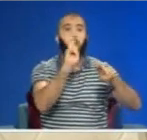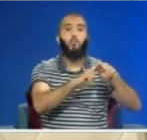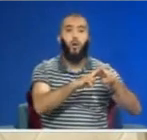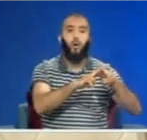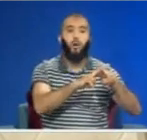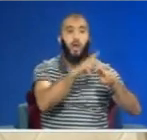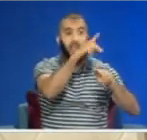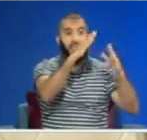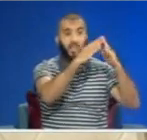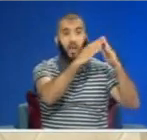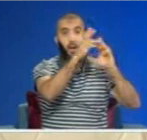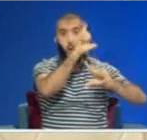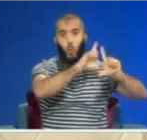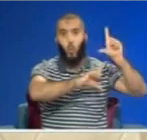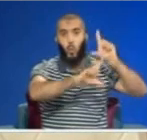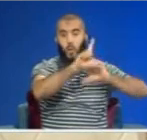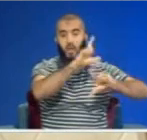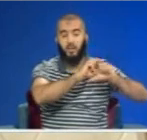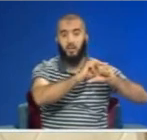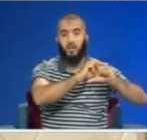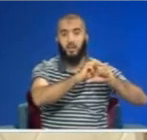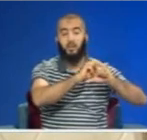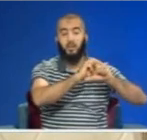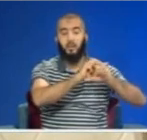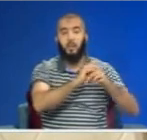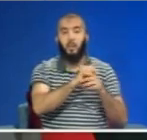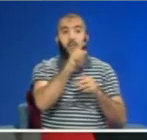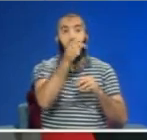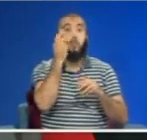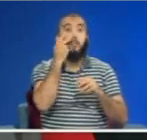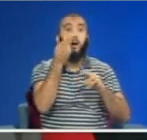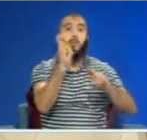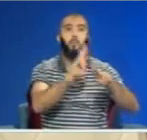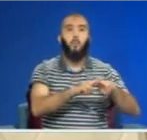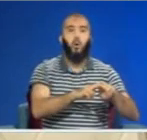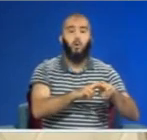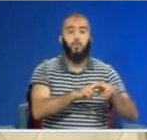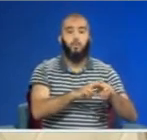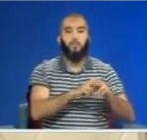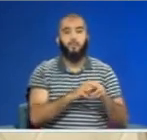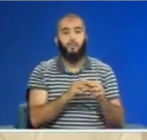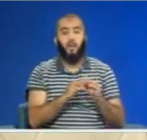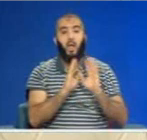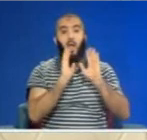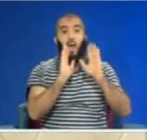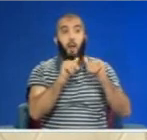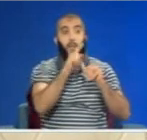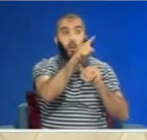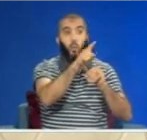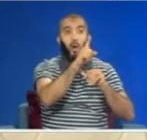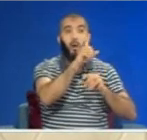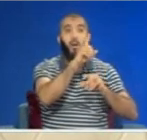مش ملكية البيت، الانتفاع بسكن البيت. الآن هذا من الناحية الشرعية، لكن من الناحية